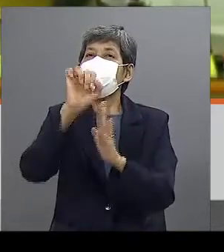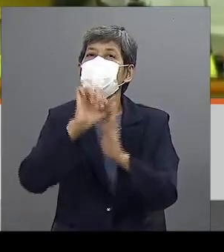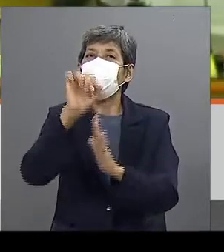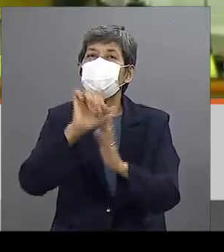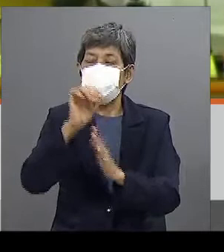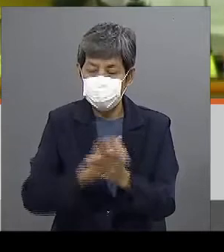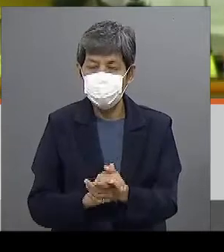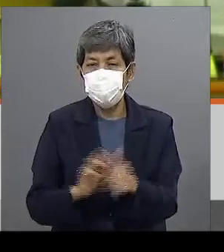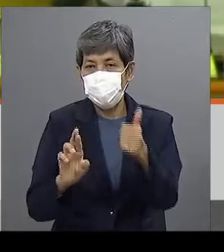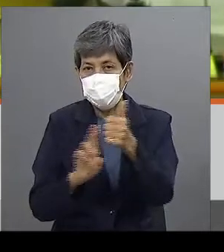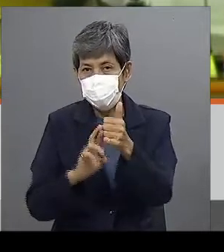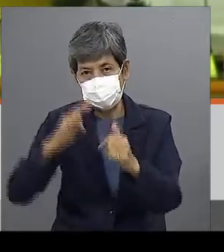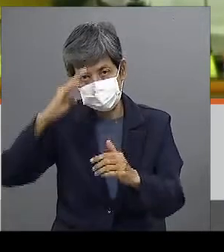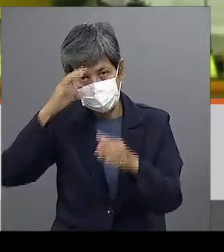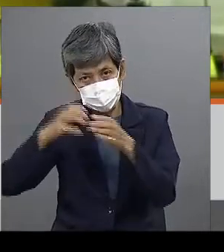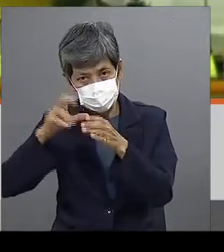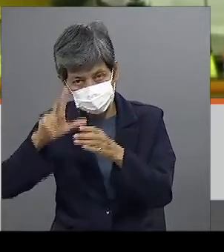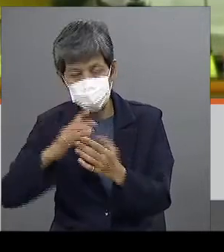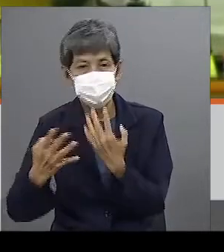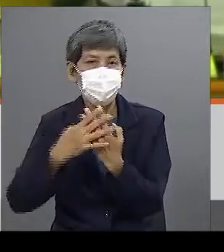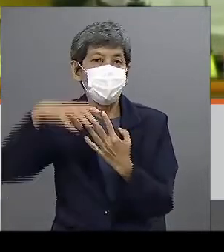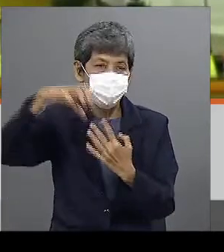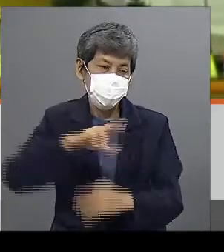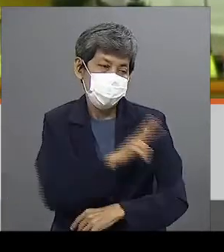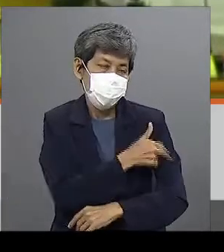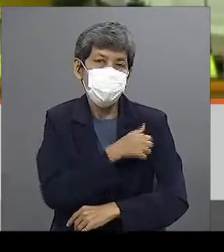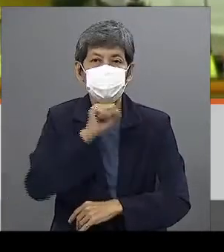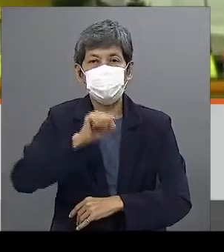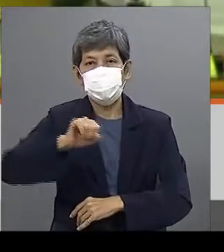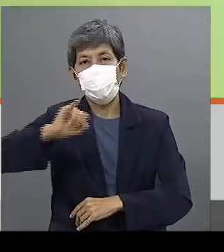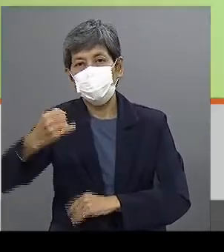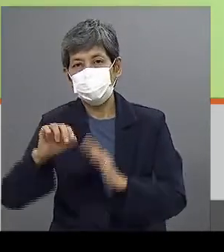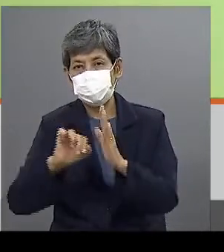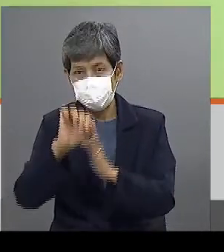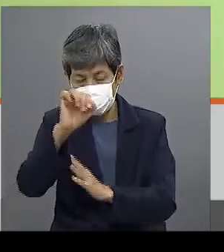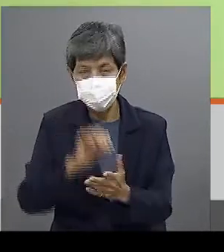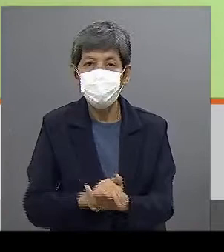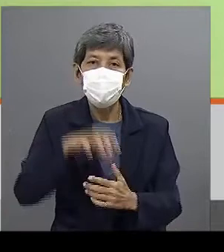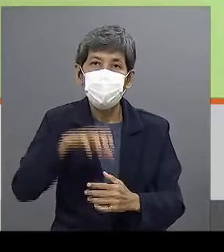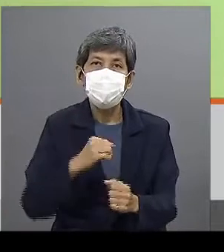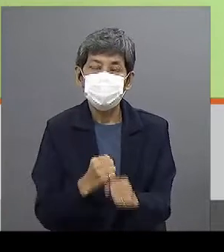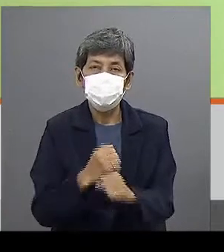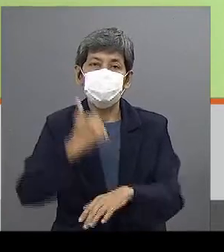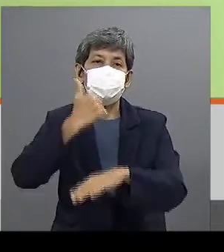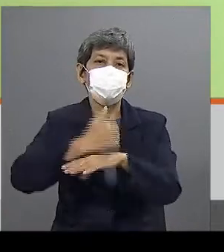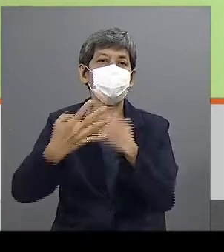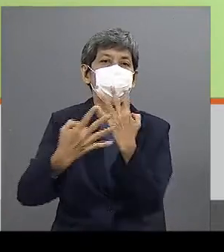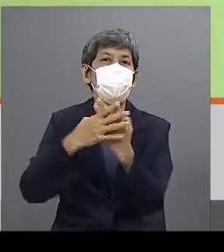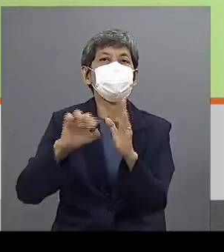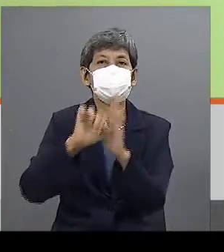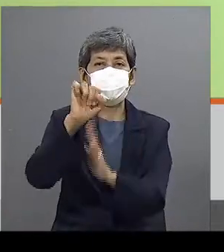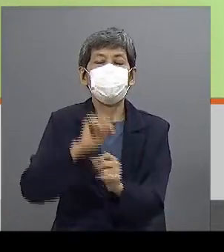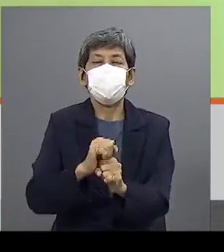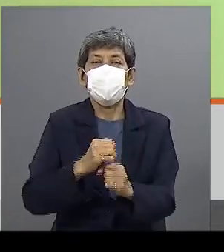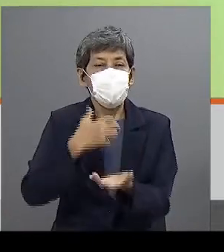รองอธิบดีกรมราชทัณฑ์นายแพทย์สาธารณสุขจังหวัดเชียงใหม่รองเจ้ากรมแพทย์ทหารและผู้บัญชาการเรือนจำกลางเชียงใหม่ร่วมแถลงข่าว